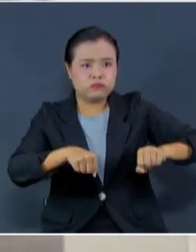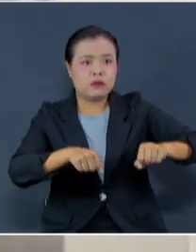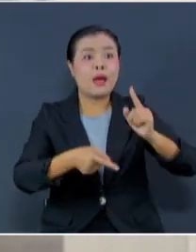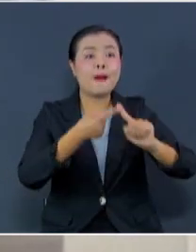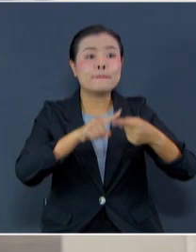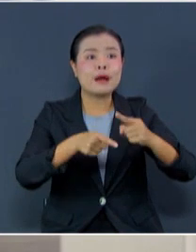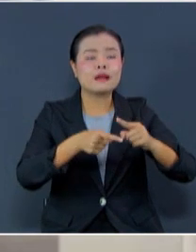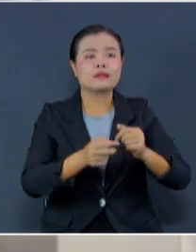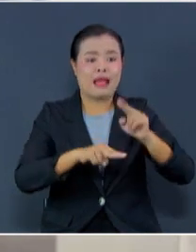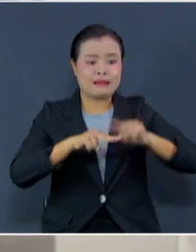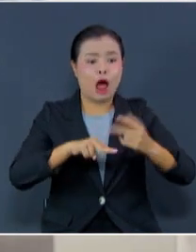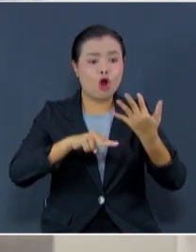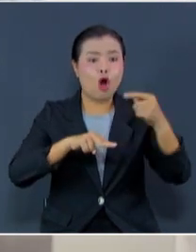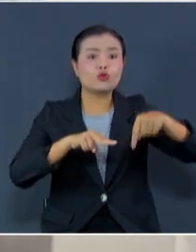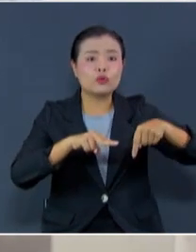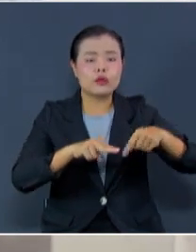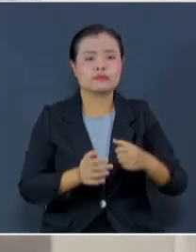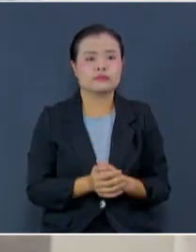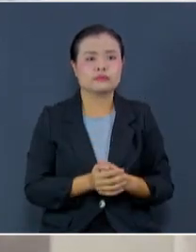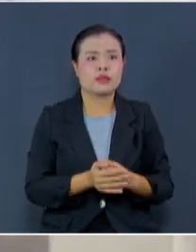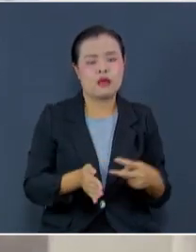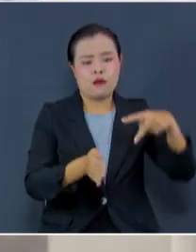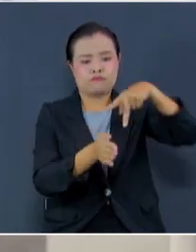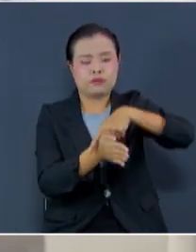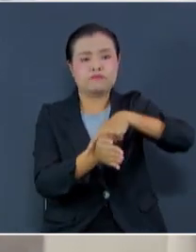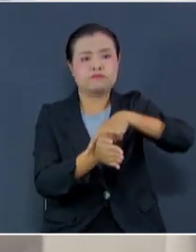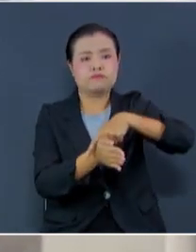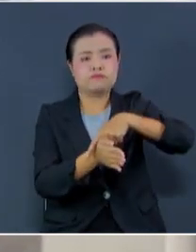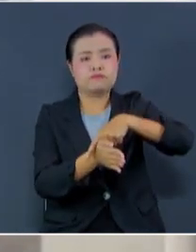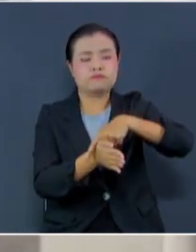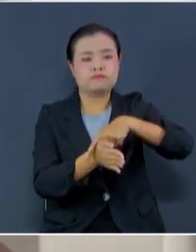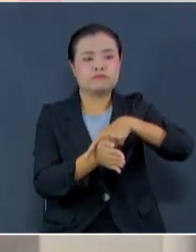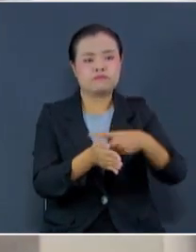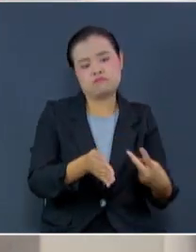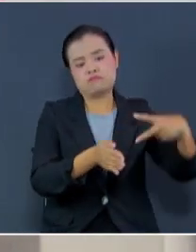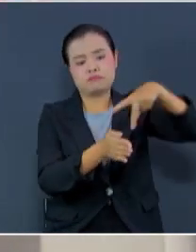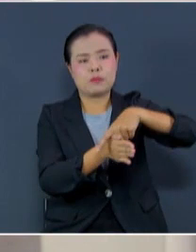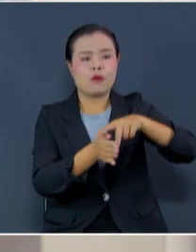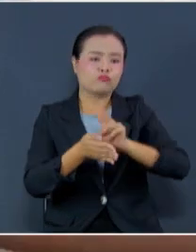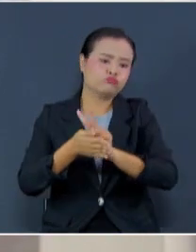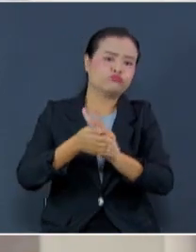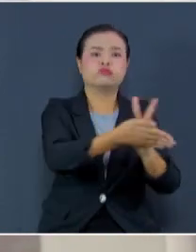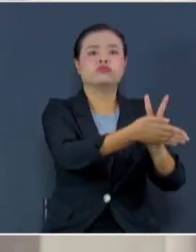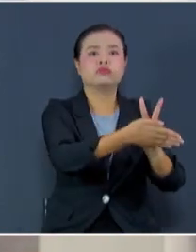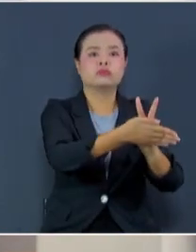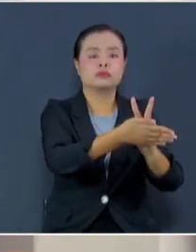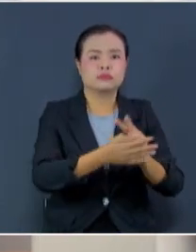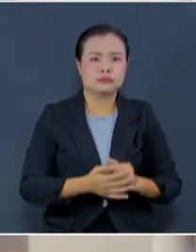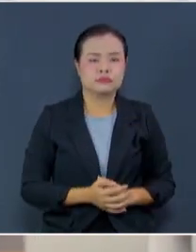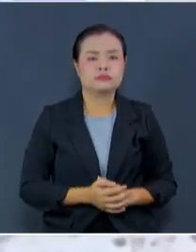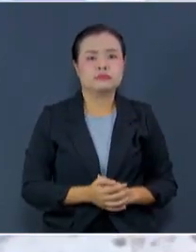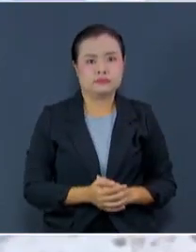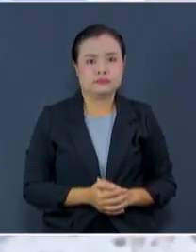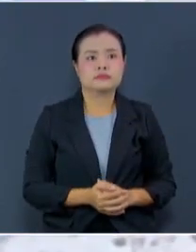เขาที่บอกว่าจะนั่งรออยู่ตรงเนี้ยเขาก็โดดขึ้นรถแล้วพอสตาร์ทรถเสร็จเขาก็ออกไปเลย